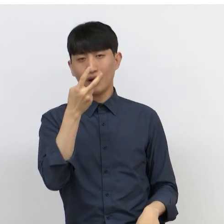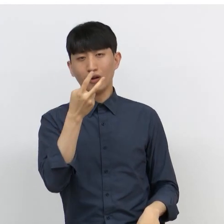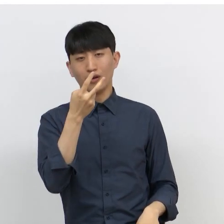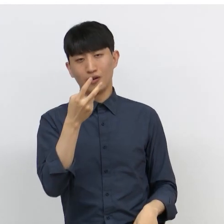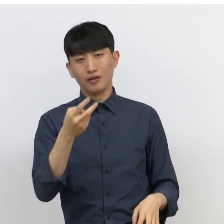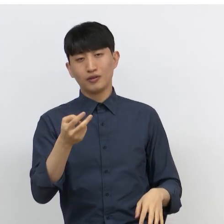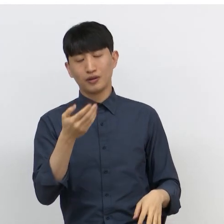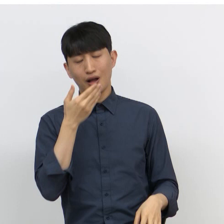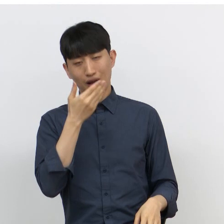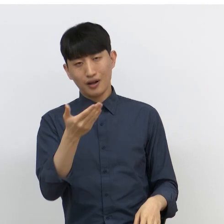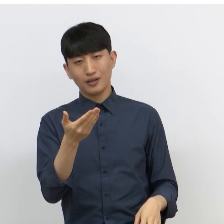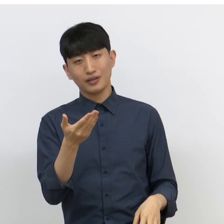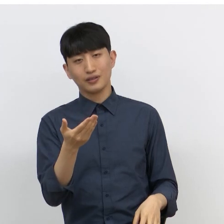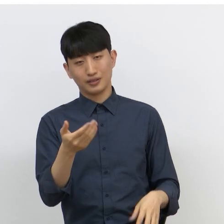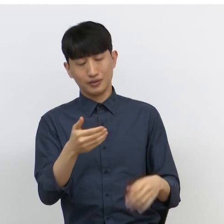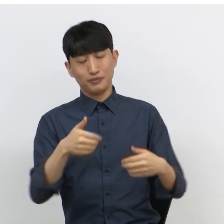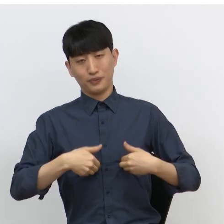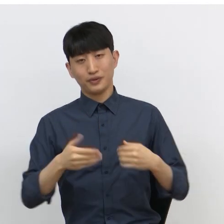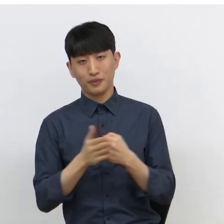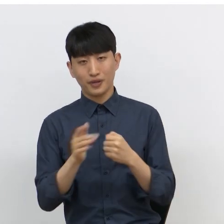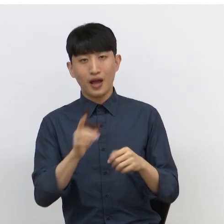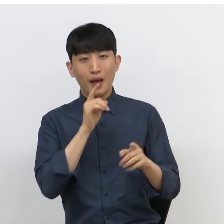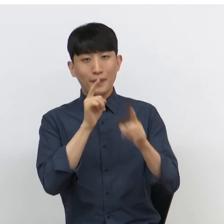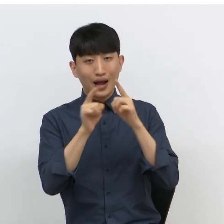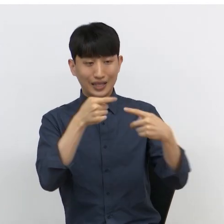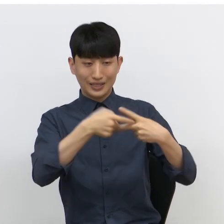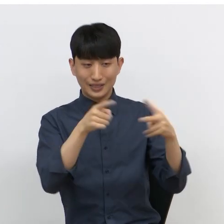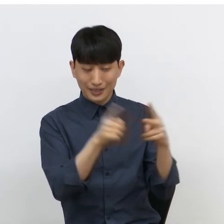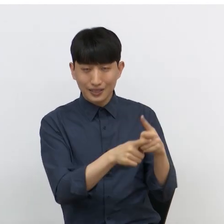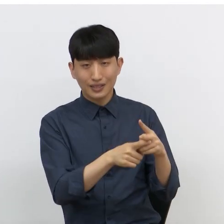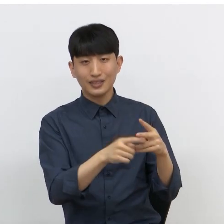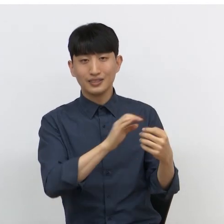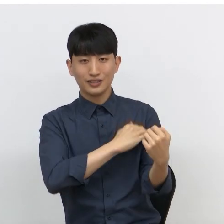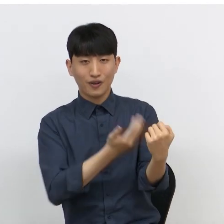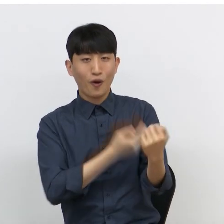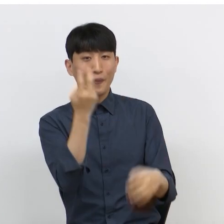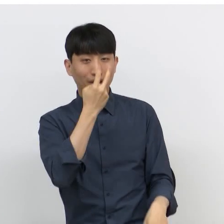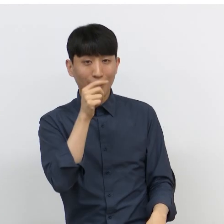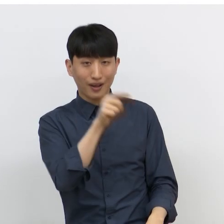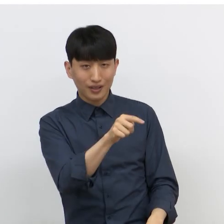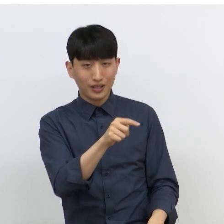이 나이즈 데시벨이라고 하는 이 말지각 검사 도구를 갖고 있는 게 되게 중요하죠.